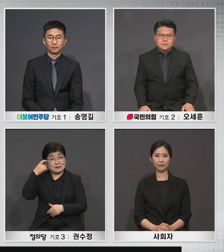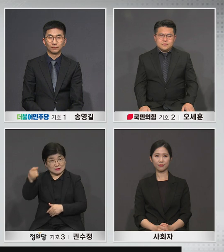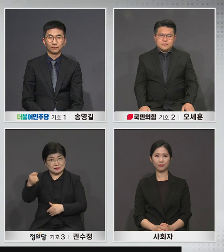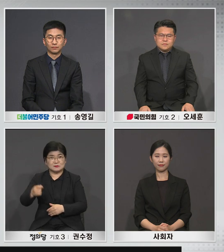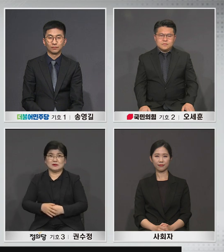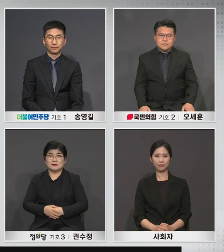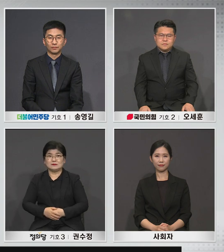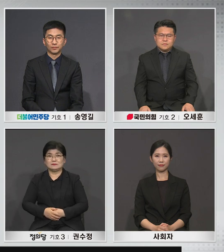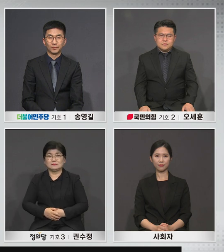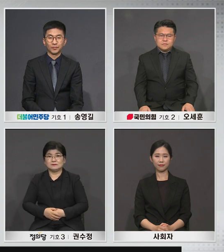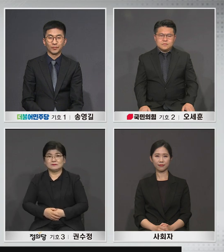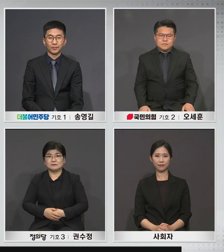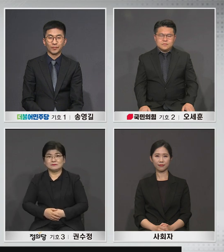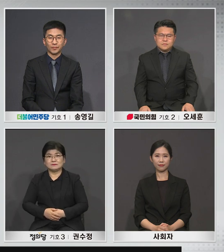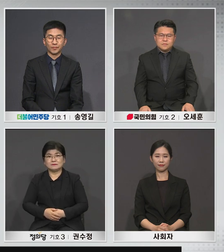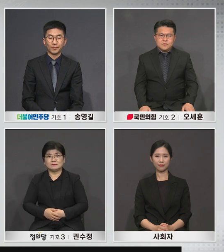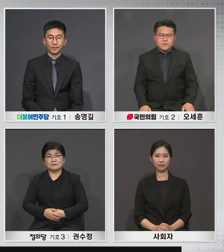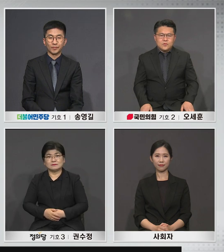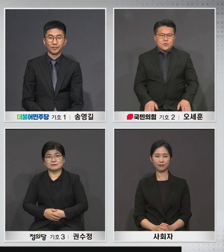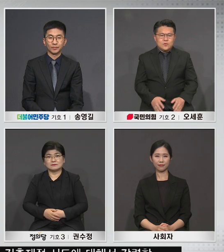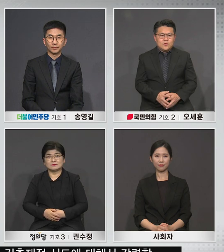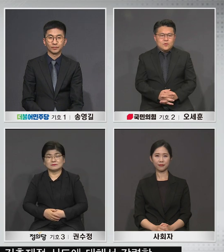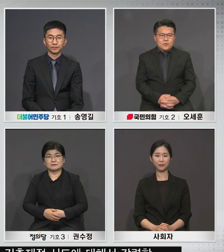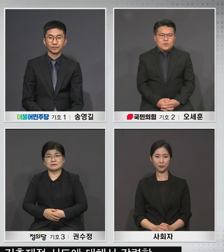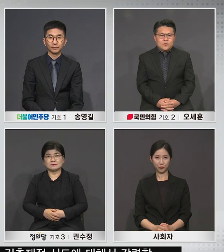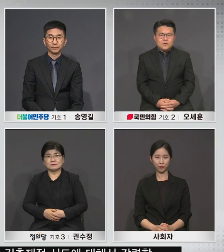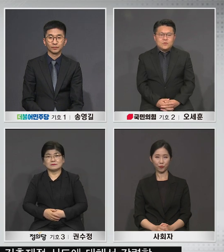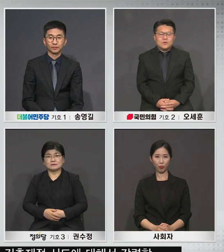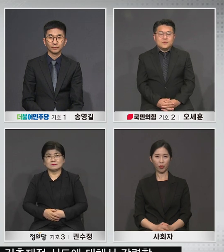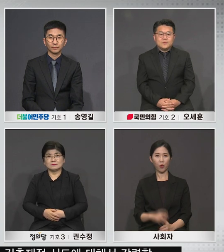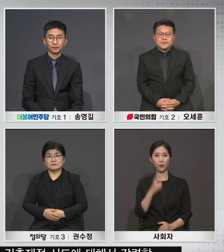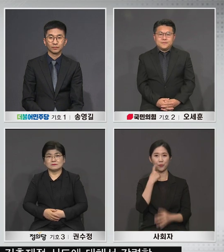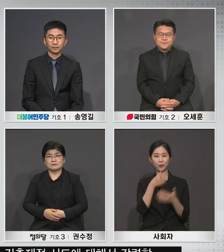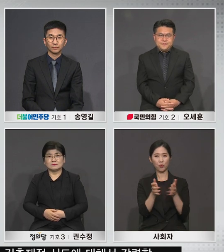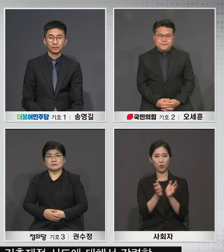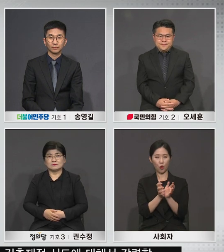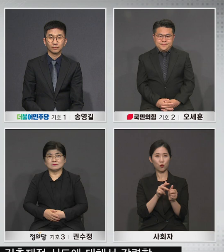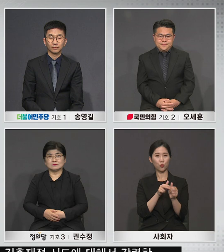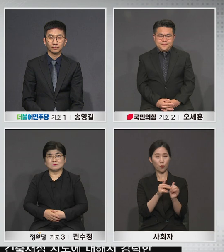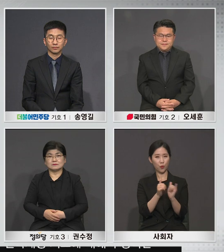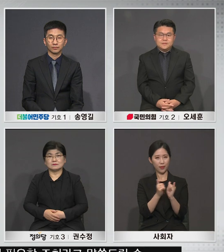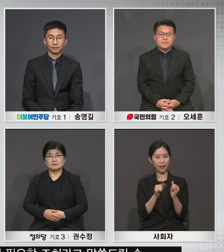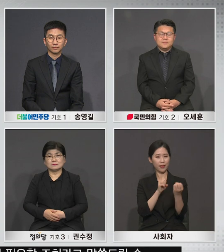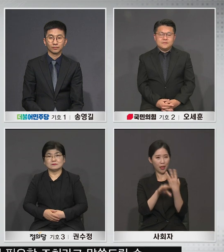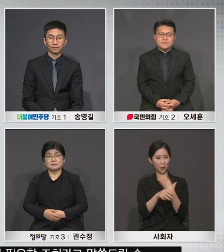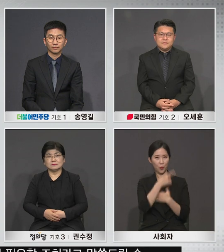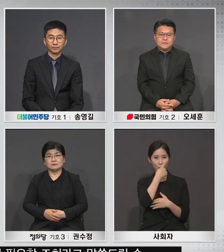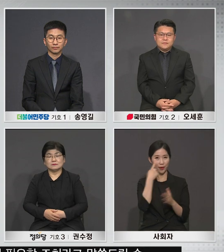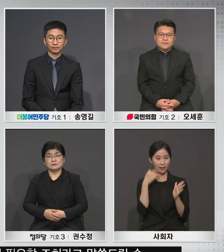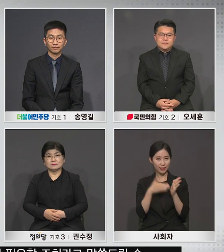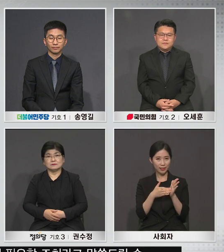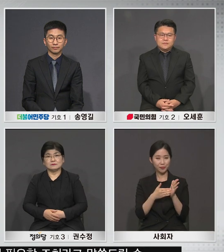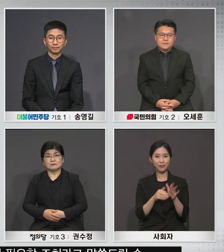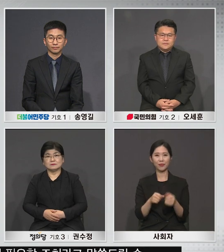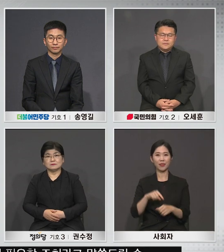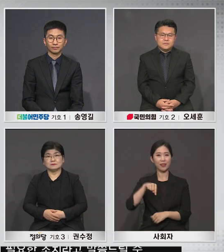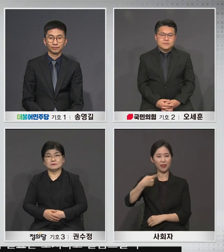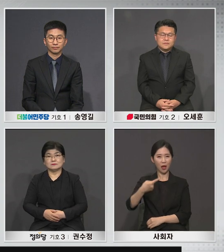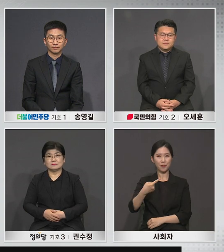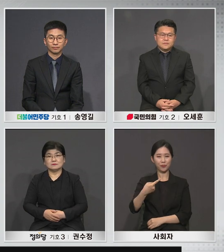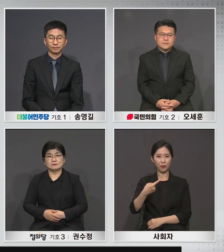말씀드릴 수 있겠습니다. 권수정 후보의 답변 들었고요. 송영길 후보의 답변 2분간 듣겠습니다.